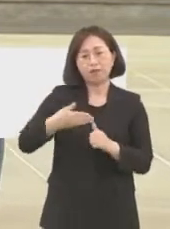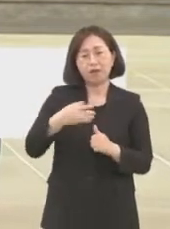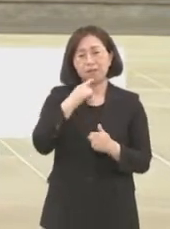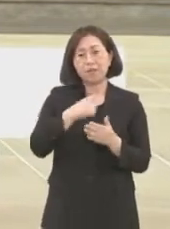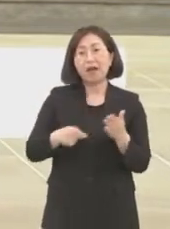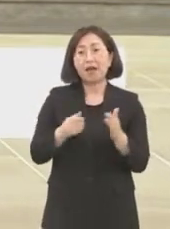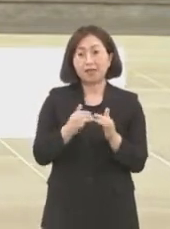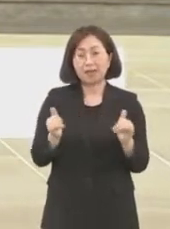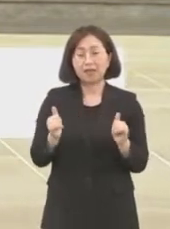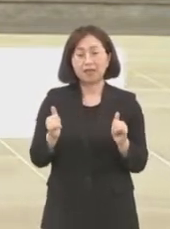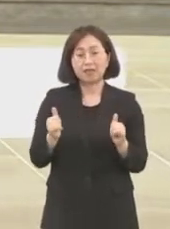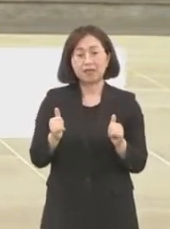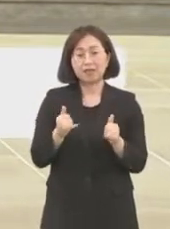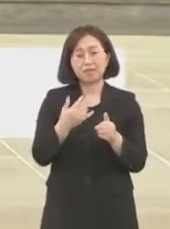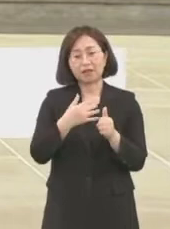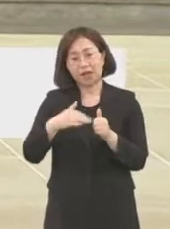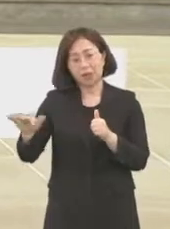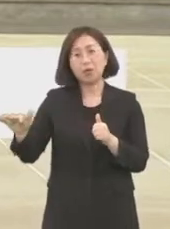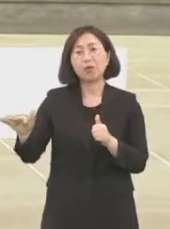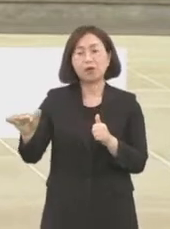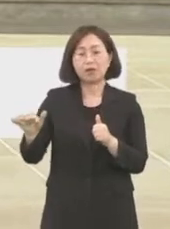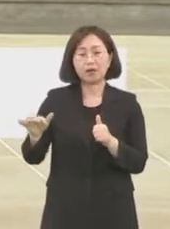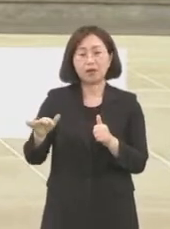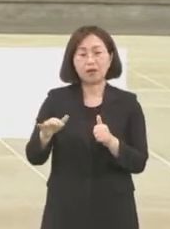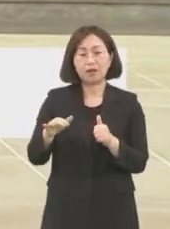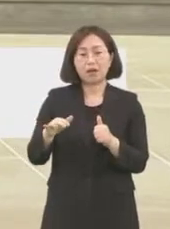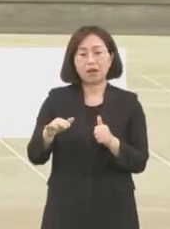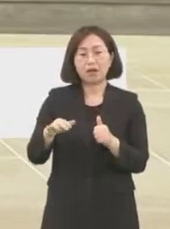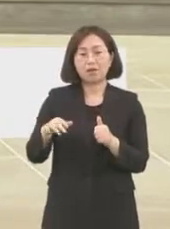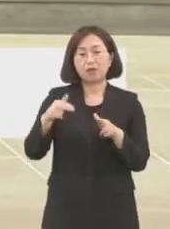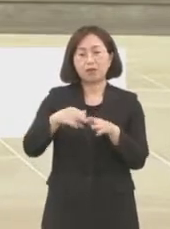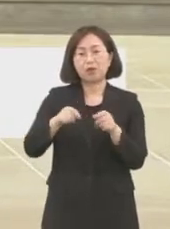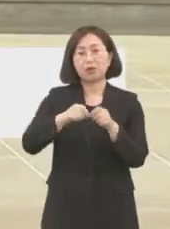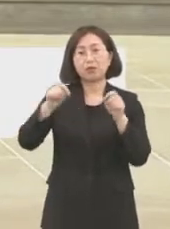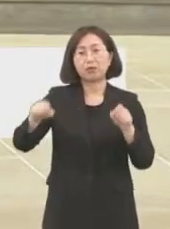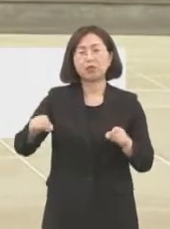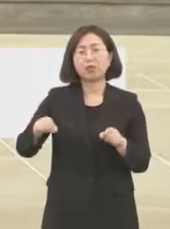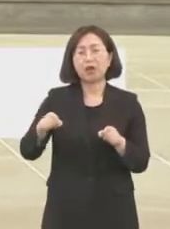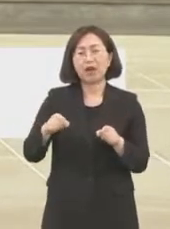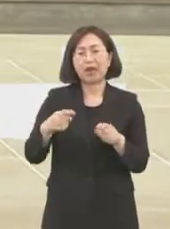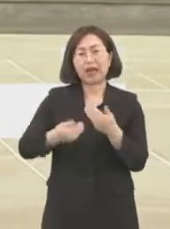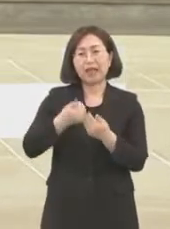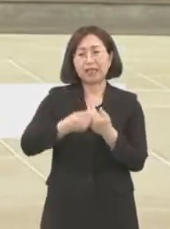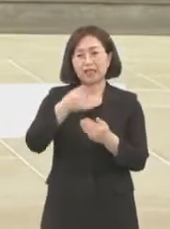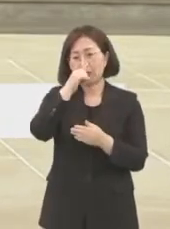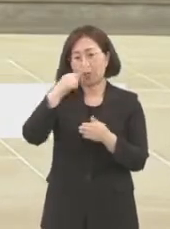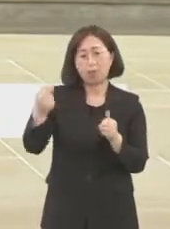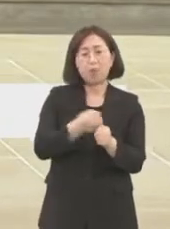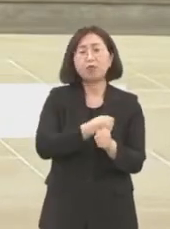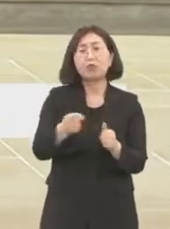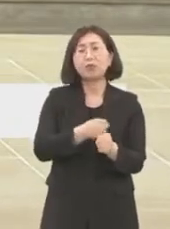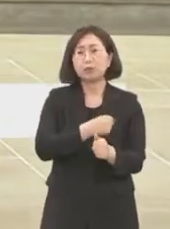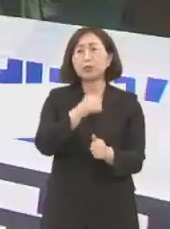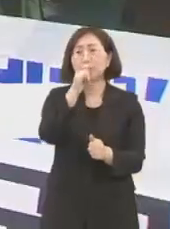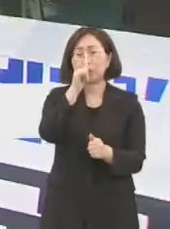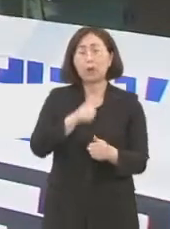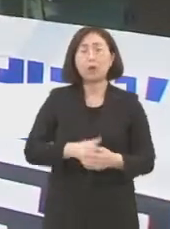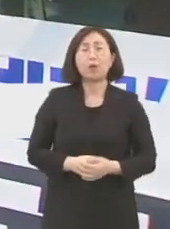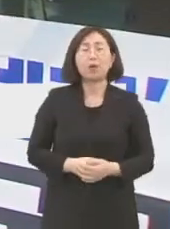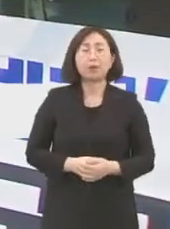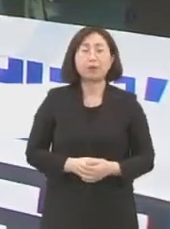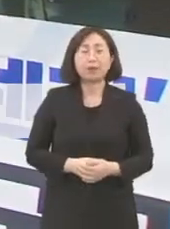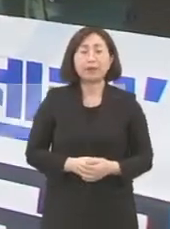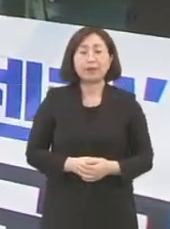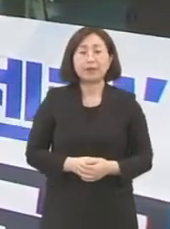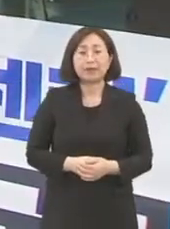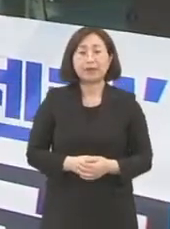직장 내에서 따돌림이나 동료 간의 갈등이 심각합니다. 폭력까지 이루어진 경우도 있고요.